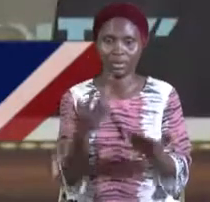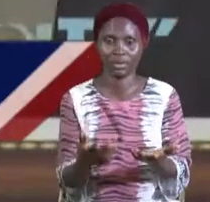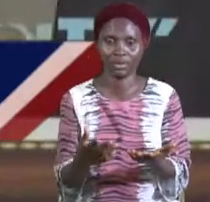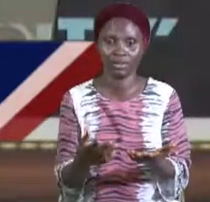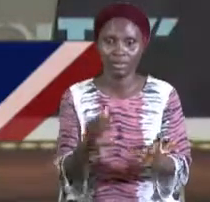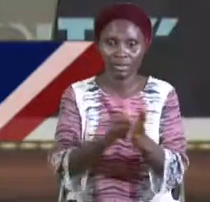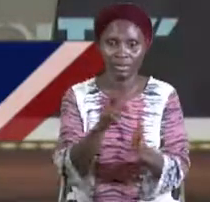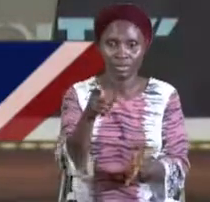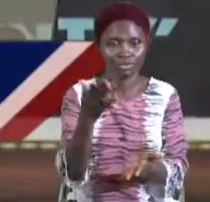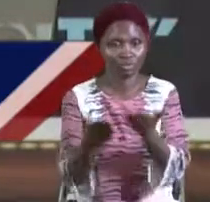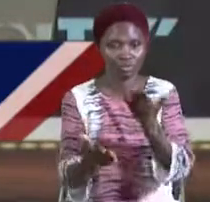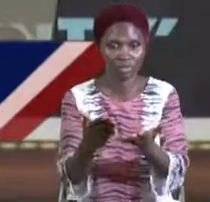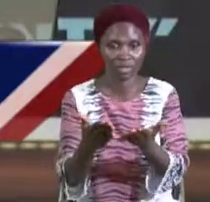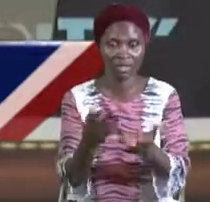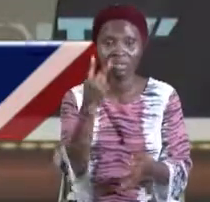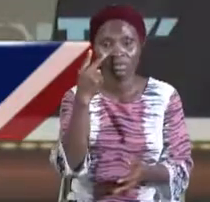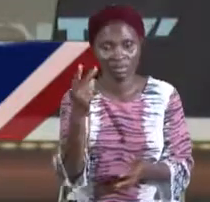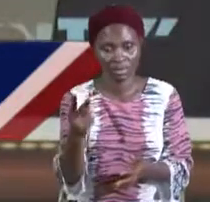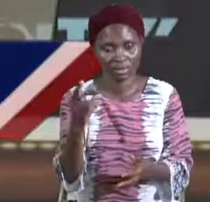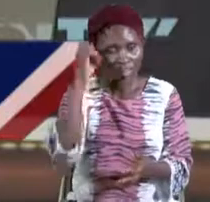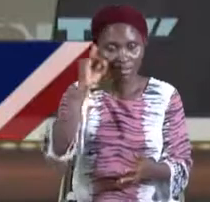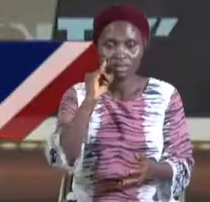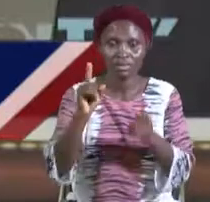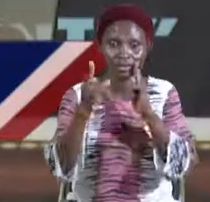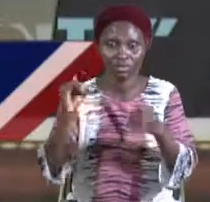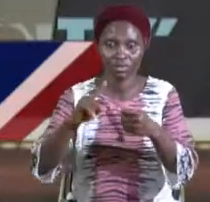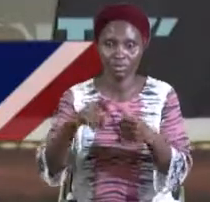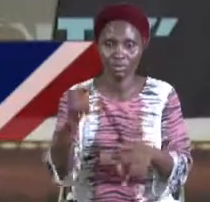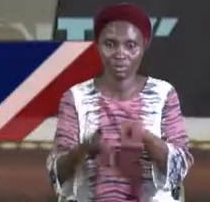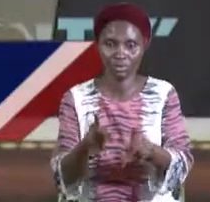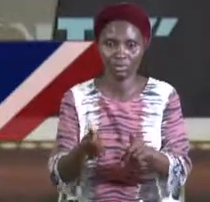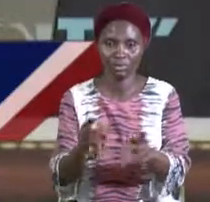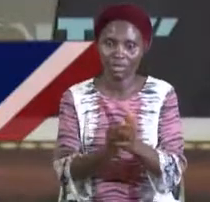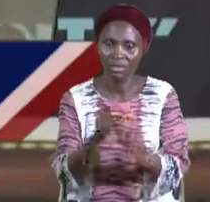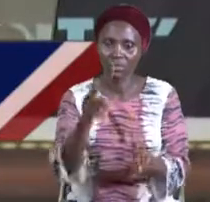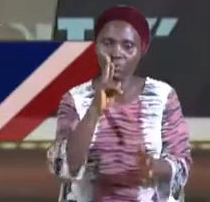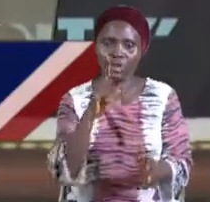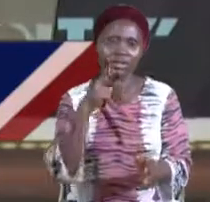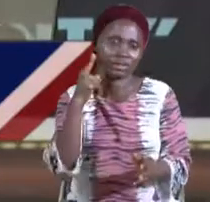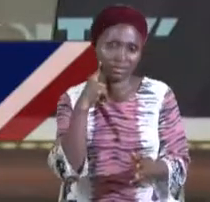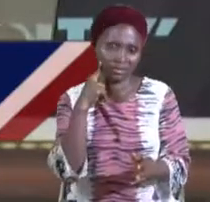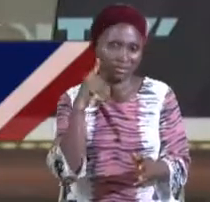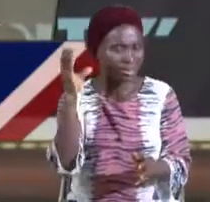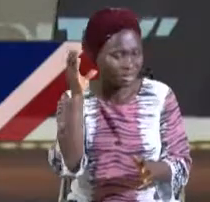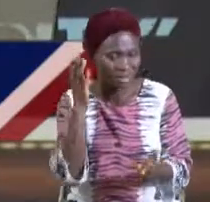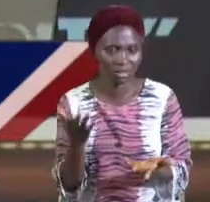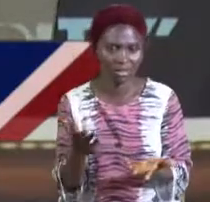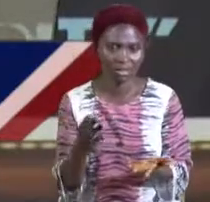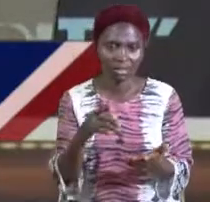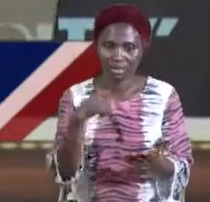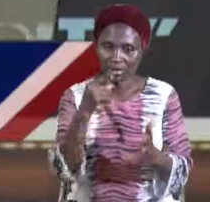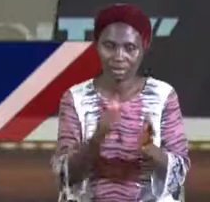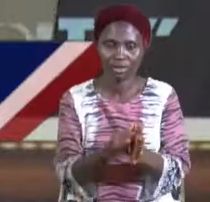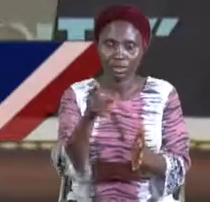comme Dieu parlait au peuple, il dit, vous êtes sourds, écoutez. Il dit, vous êtes aveugles,